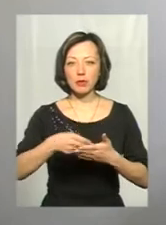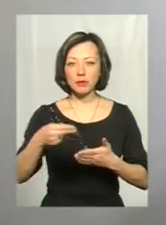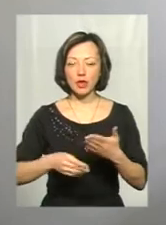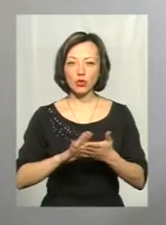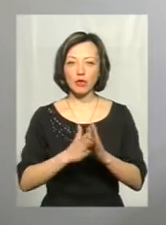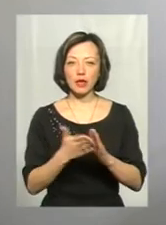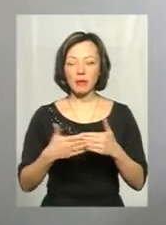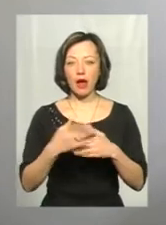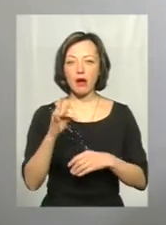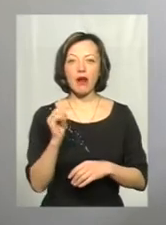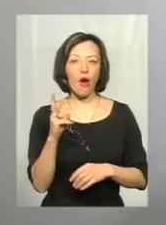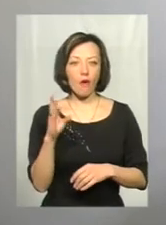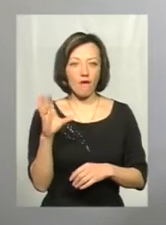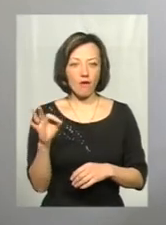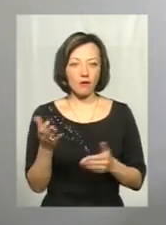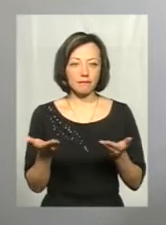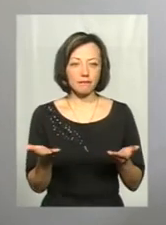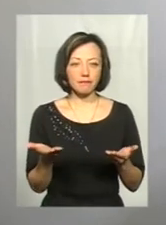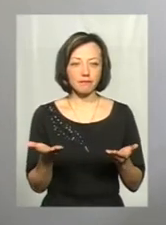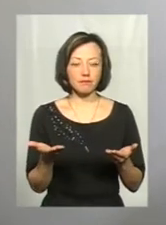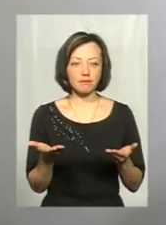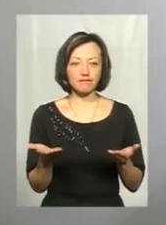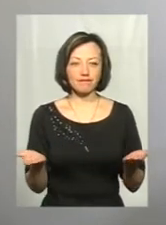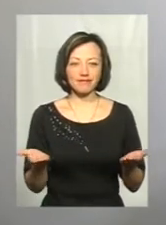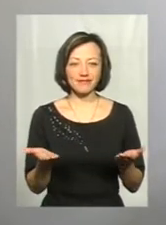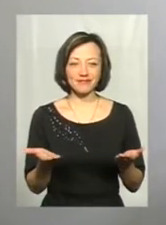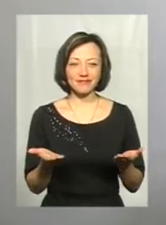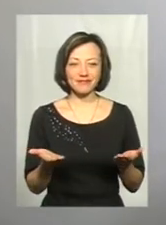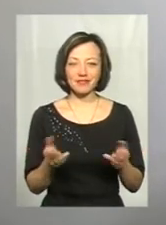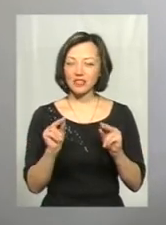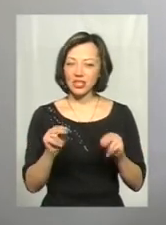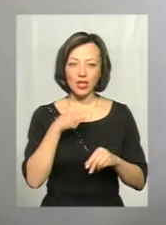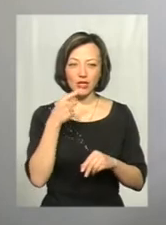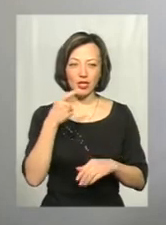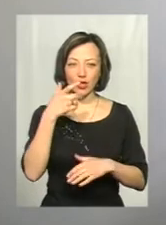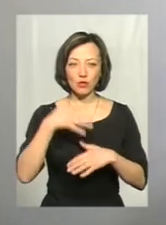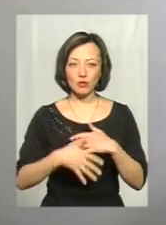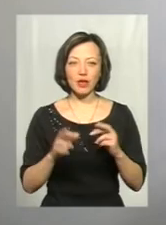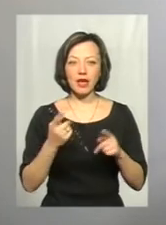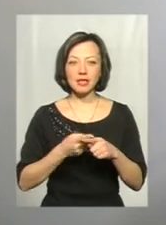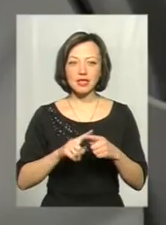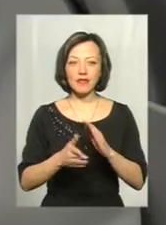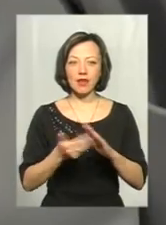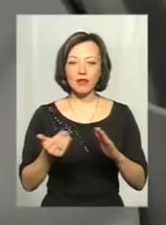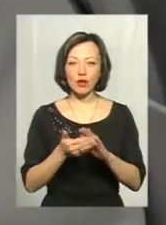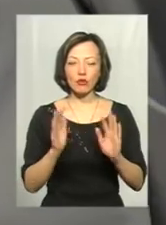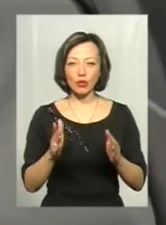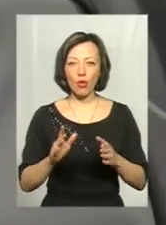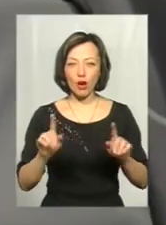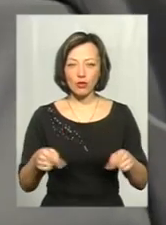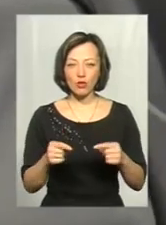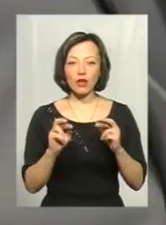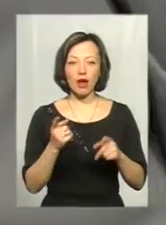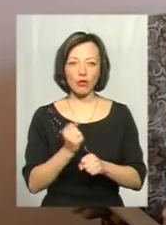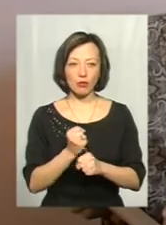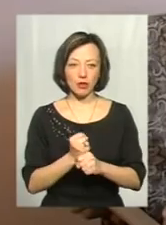договір, наприклад, в Раково, то я от, ну, як то кажуть, чесно кажучи, не розумію, як оці от виклики от будуть організовуватися і як воно